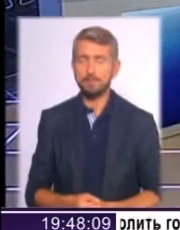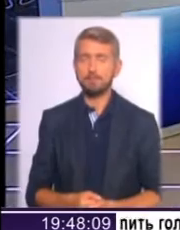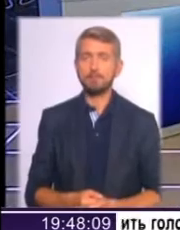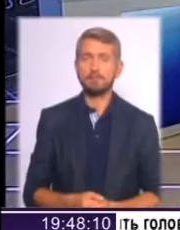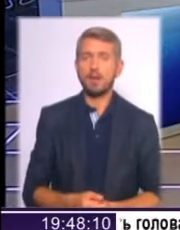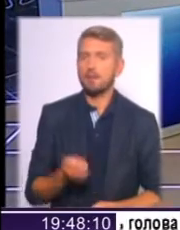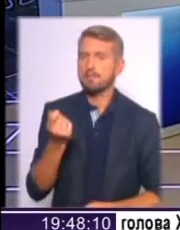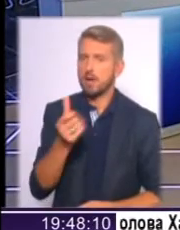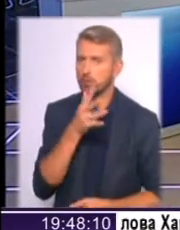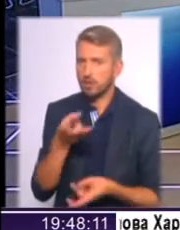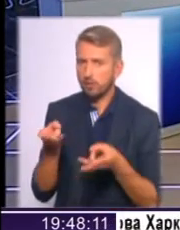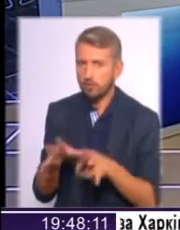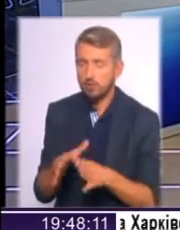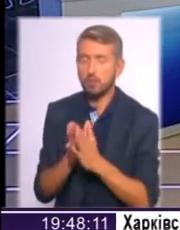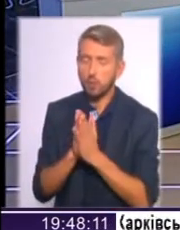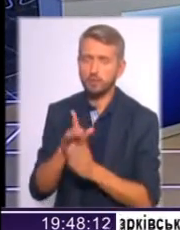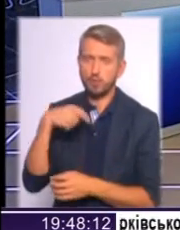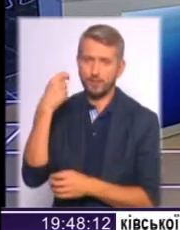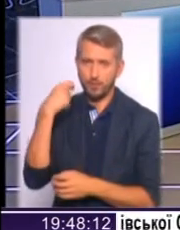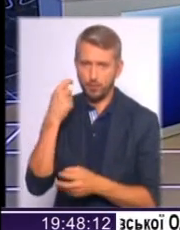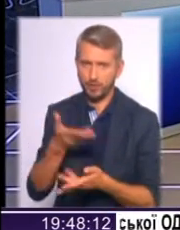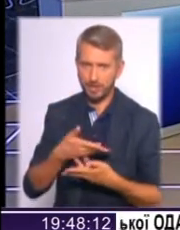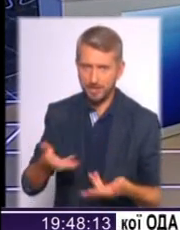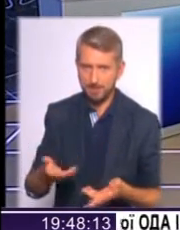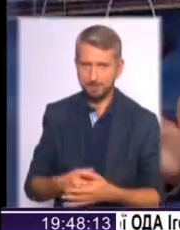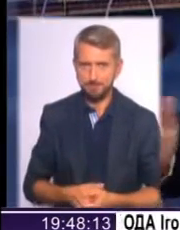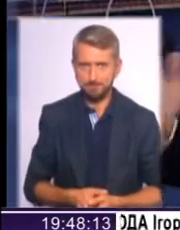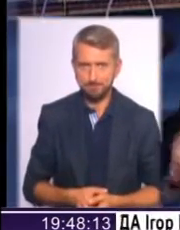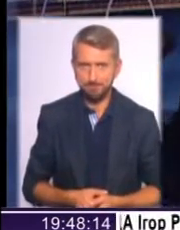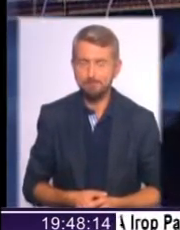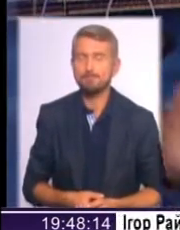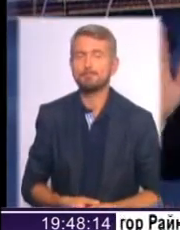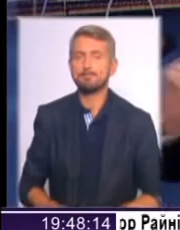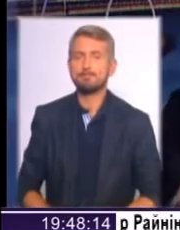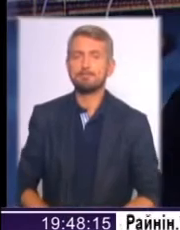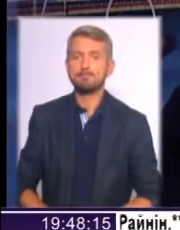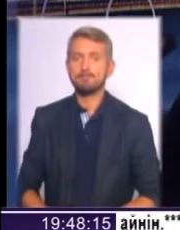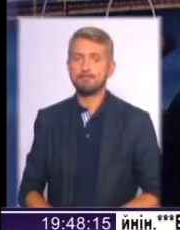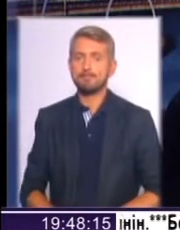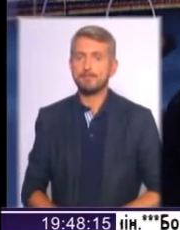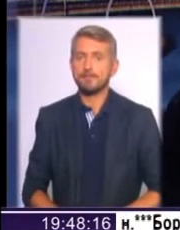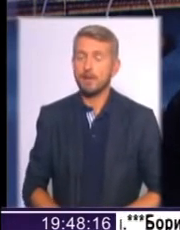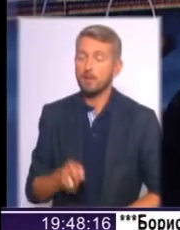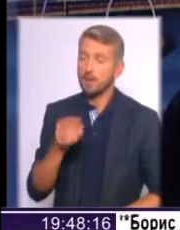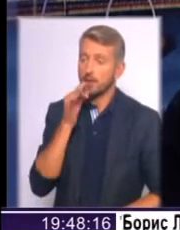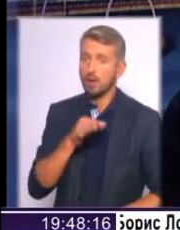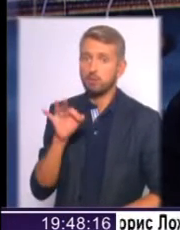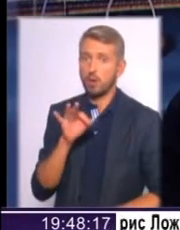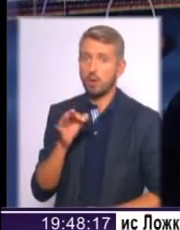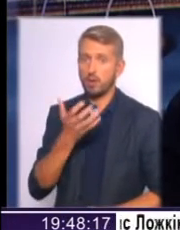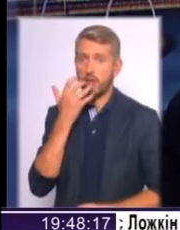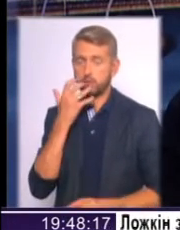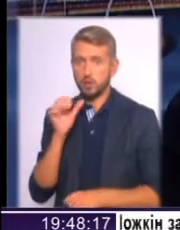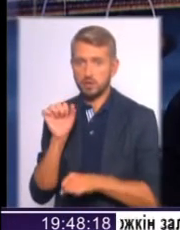223-09-71, не так багато часу, але, будь ласка, долучайтеся до нашої дискусії. Ви сказали про енергозбереження.